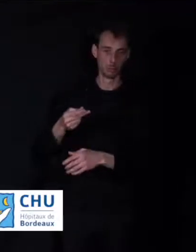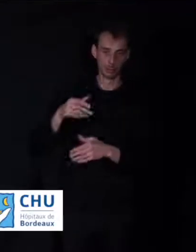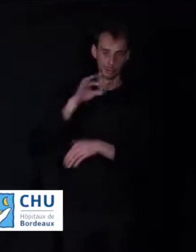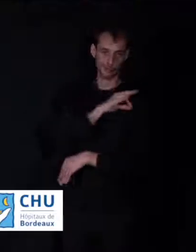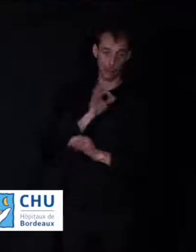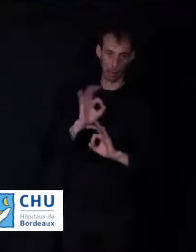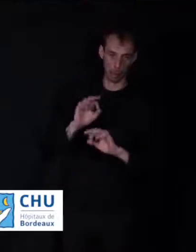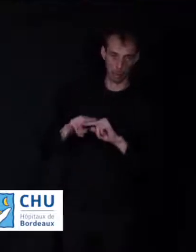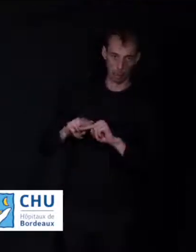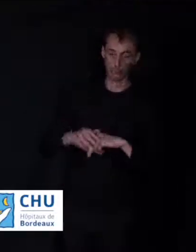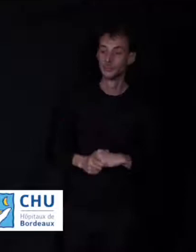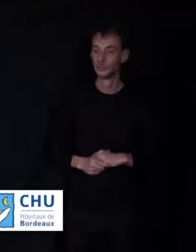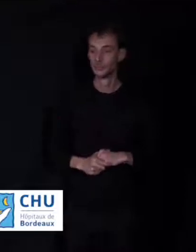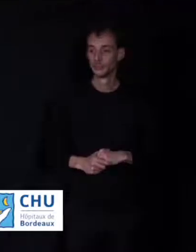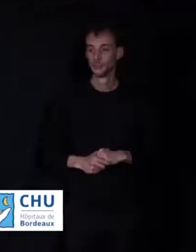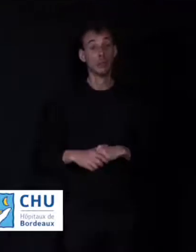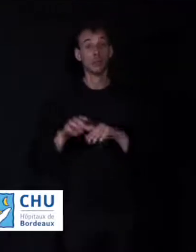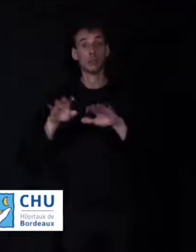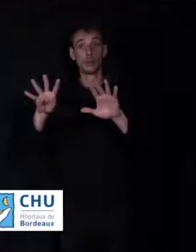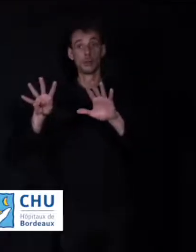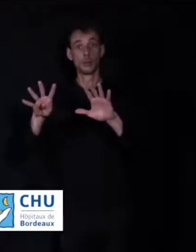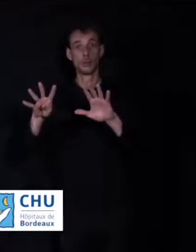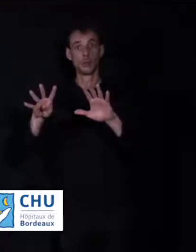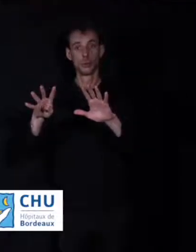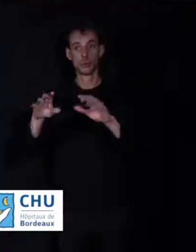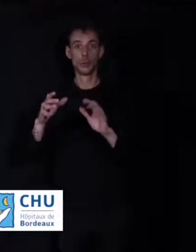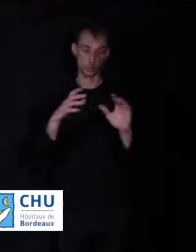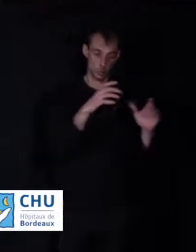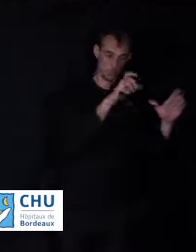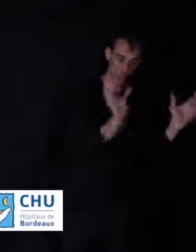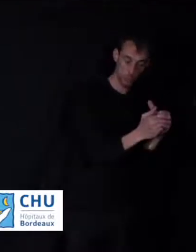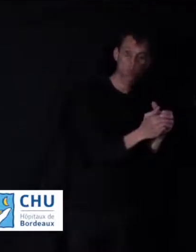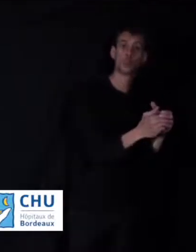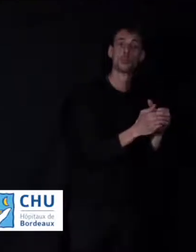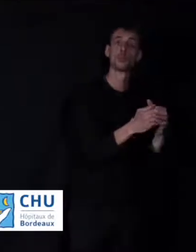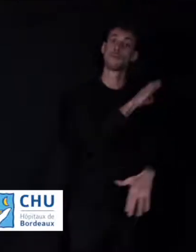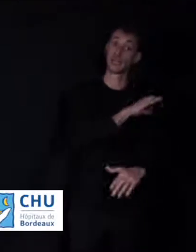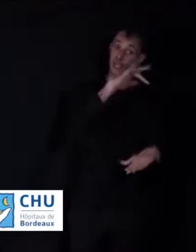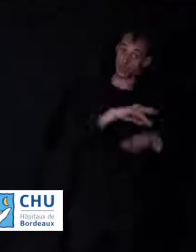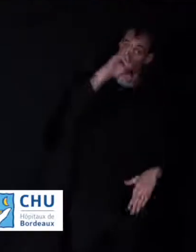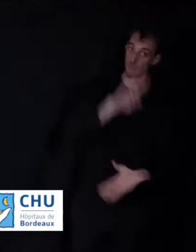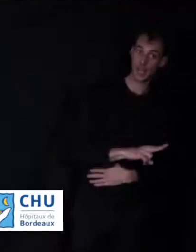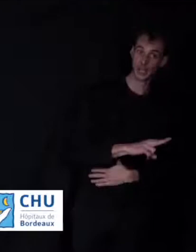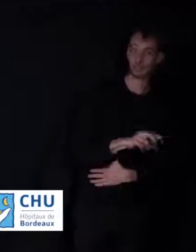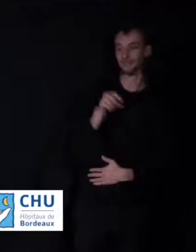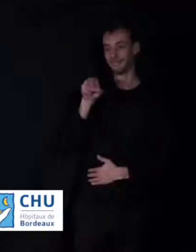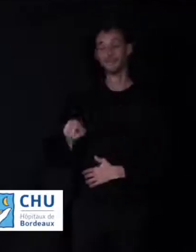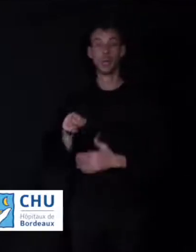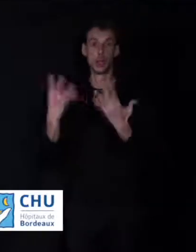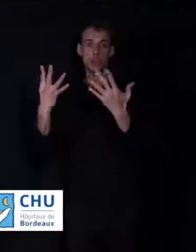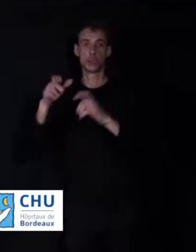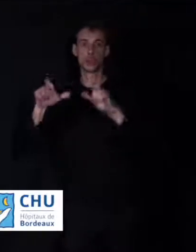fois moins de personnes qui ont eu l'infection Covid par rapport au groupe vacciné. Et l'autre enjeu de ce vaccin, ça sera justement les